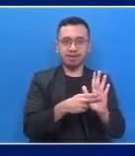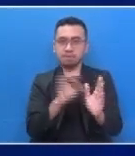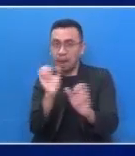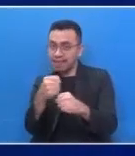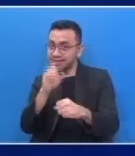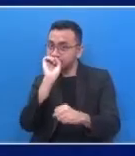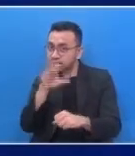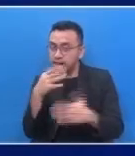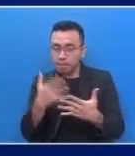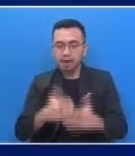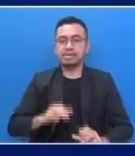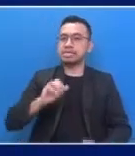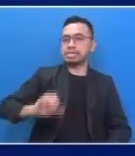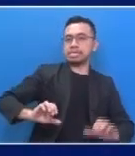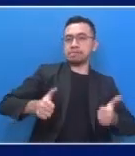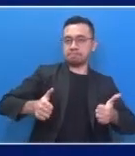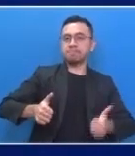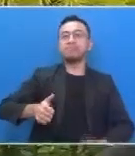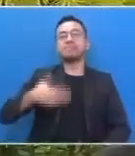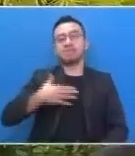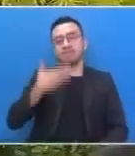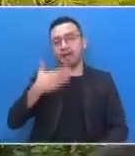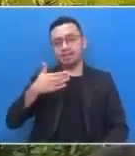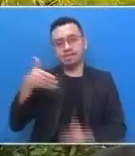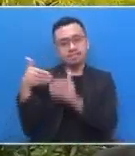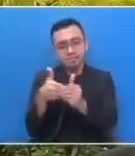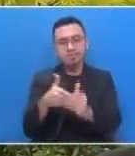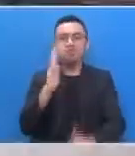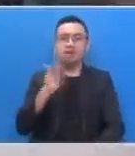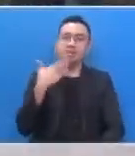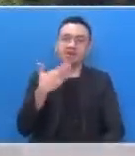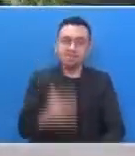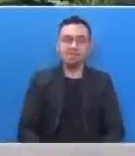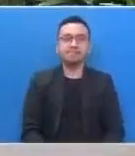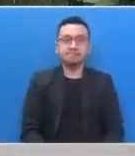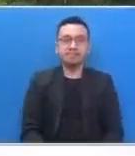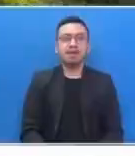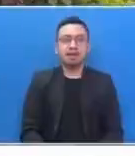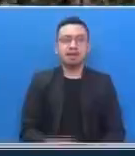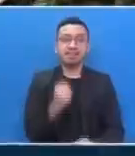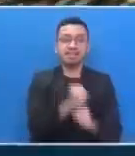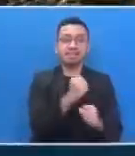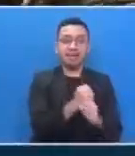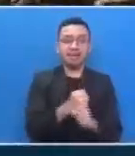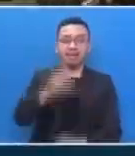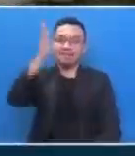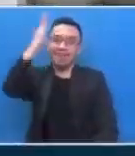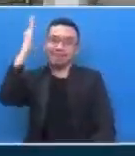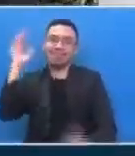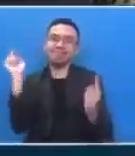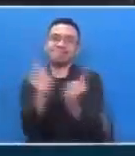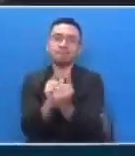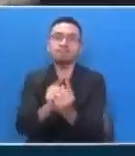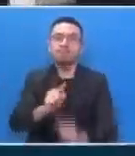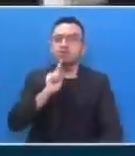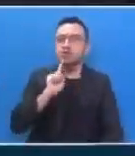untuk arahannya pertemuan Walikota Solo Gibran rakaabming Raka dan Ganjar pranowo ini diduga membahas